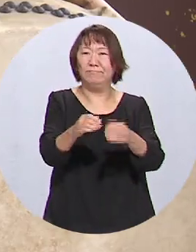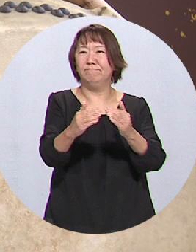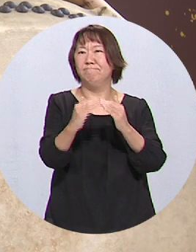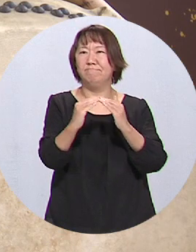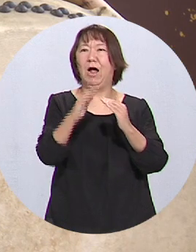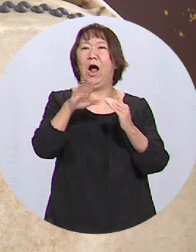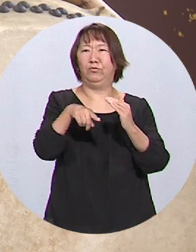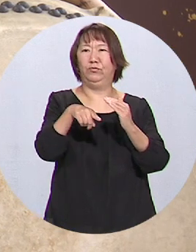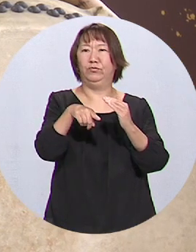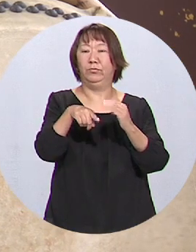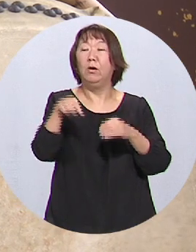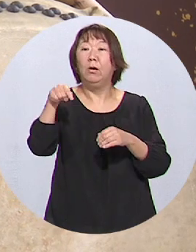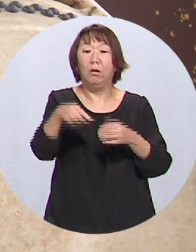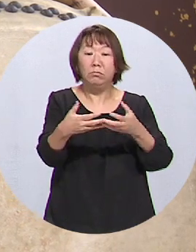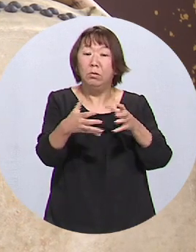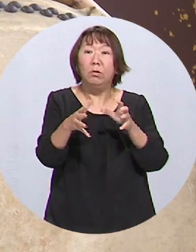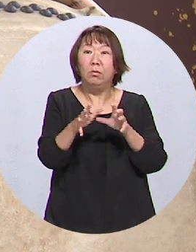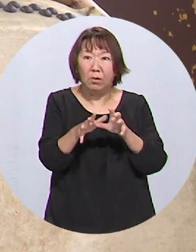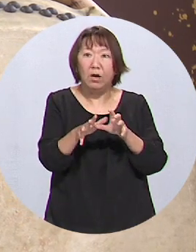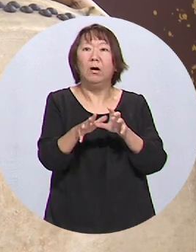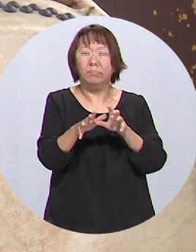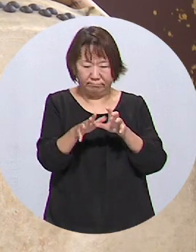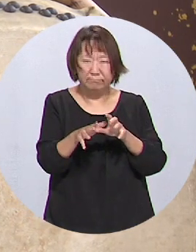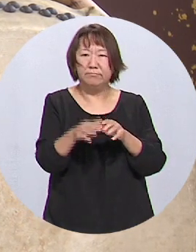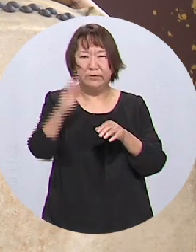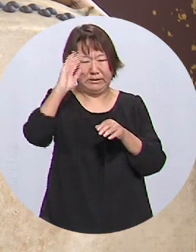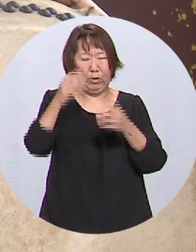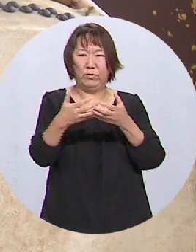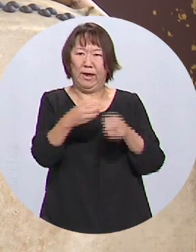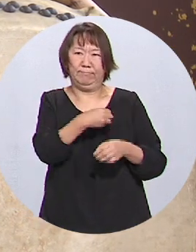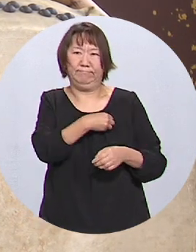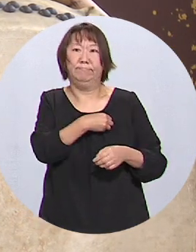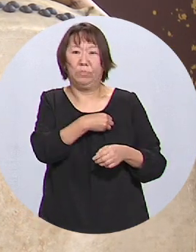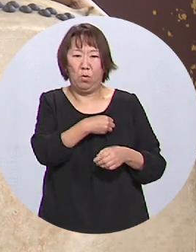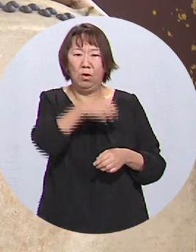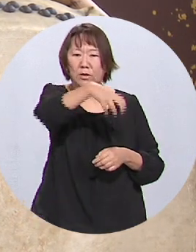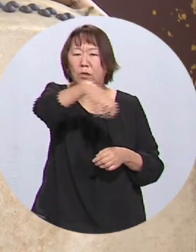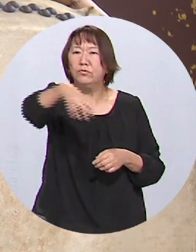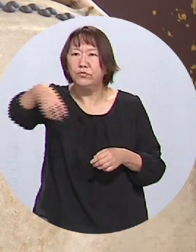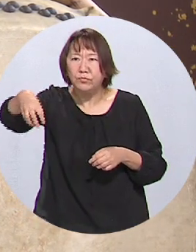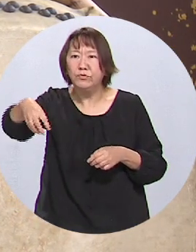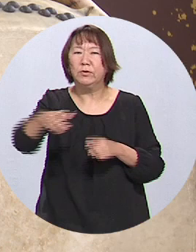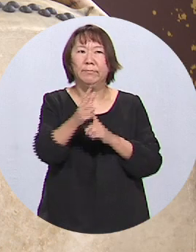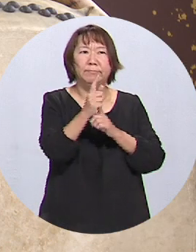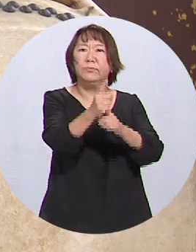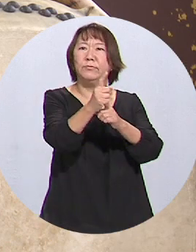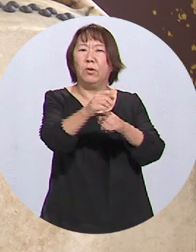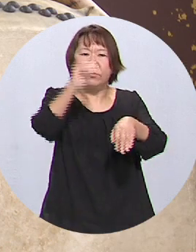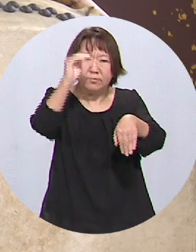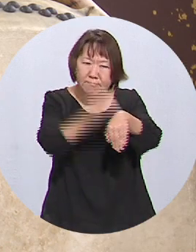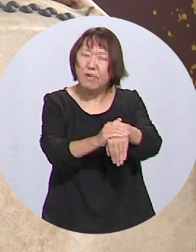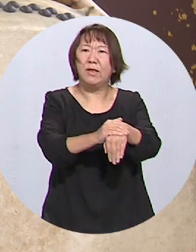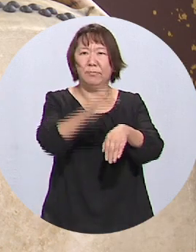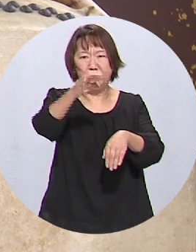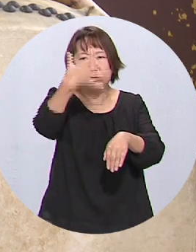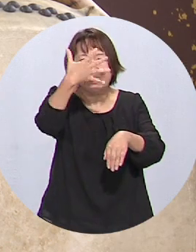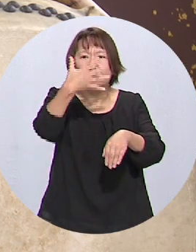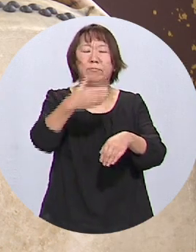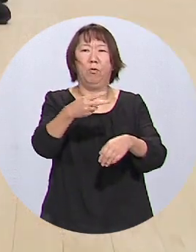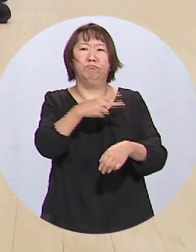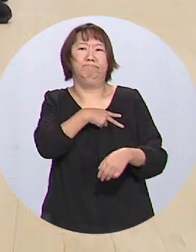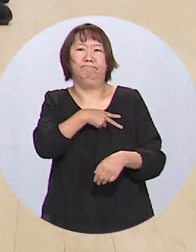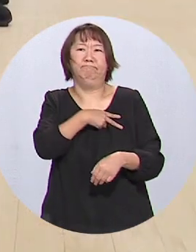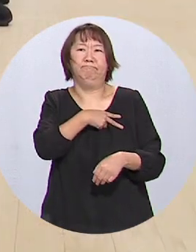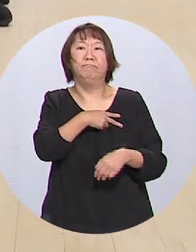武道特練は機動隊員として勤務するとともに、各種武術家のスペシャリストとして勤務し